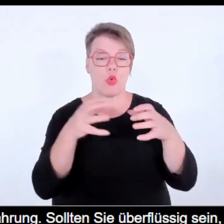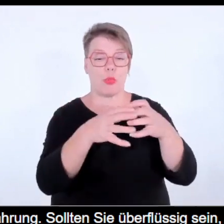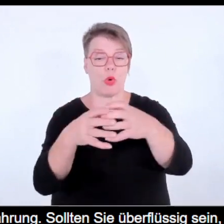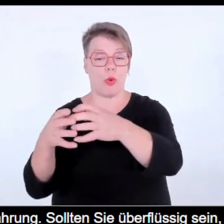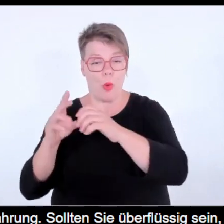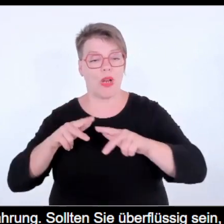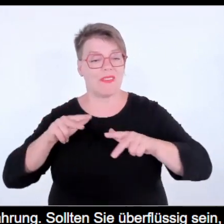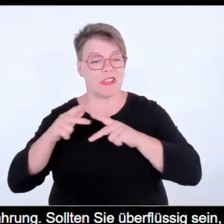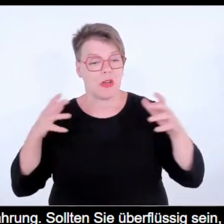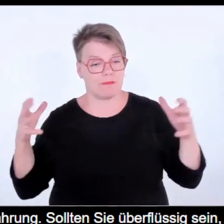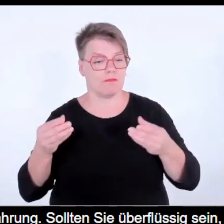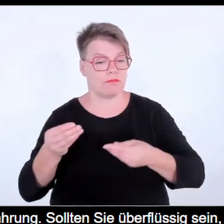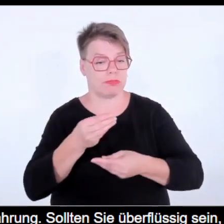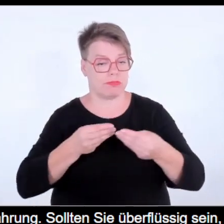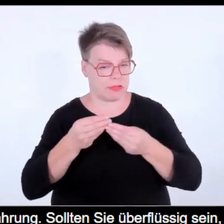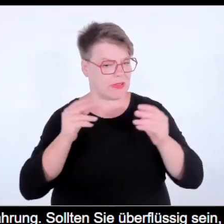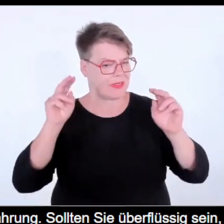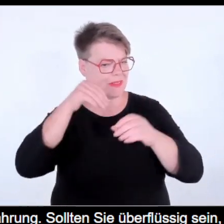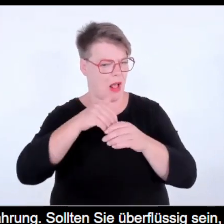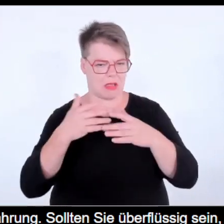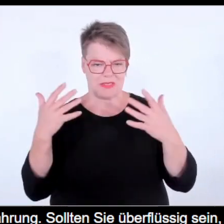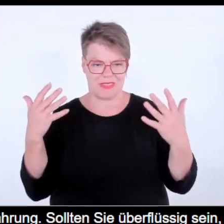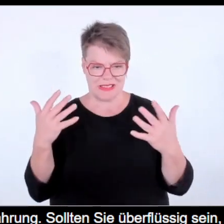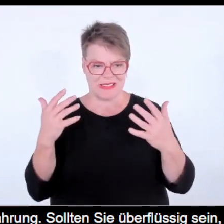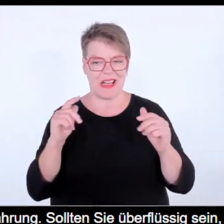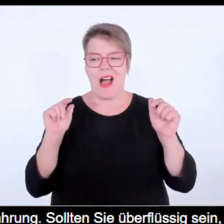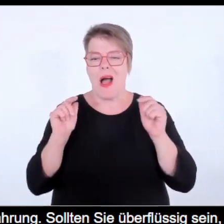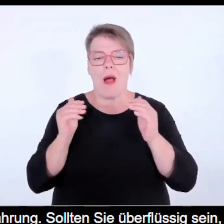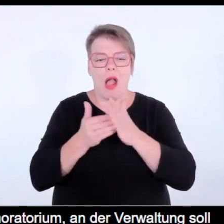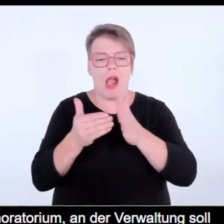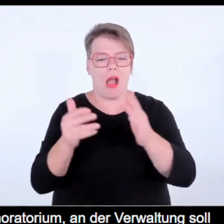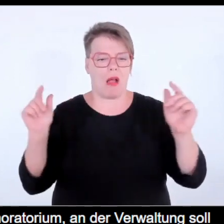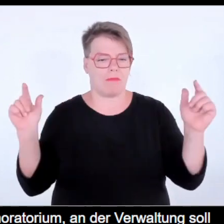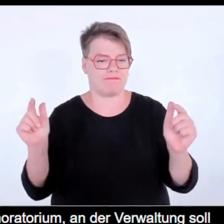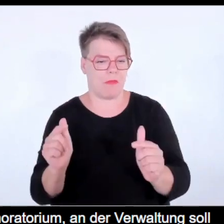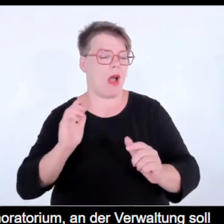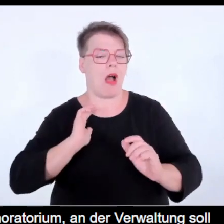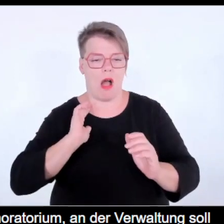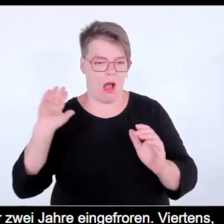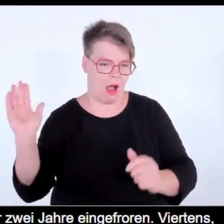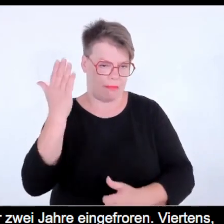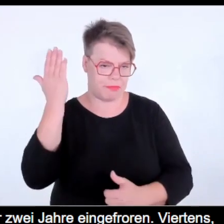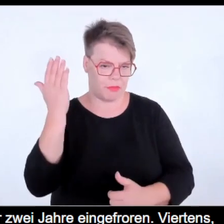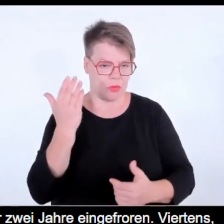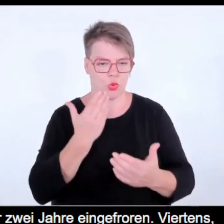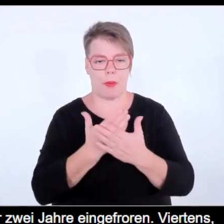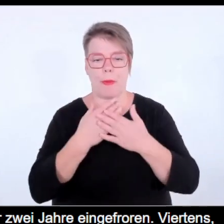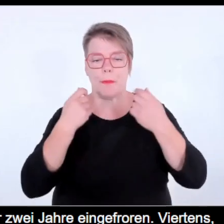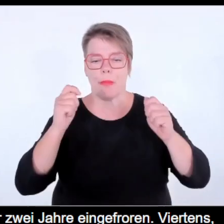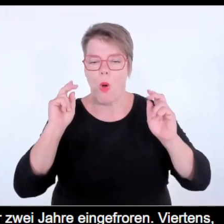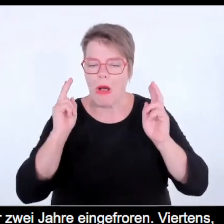Wir sagen künftig im Zweifelsfall für das Ehrenamt, um mehr Moderation zu erreichen. Das heißt, wer zwei